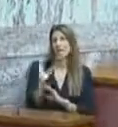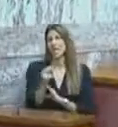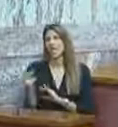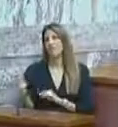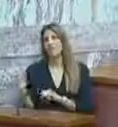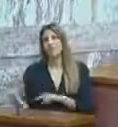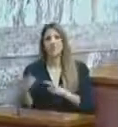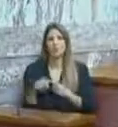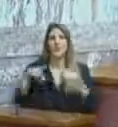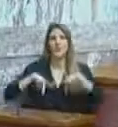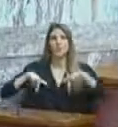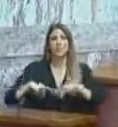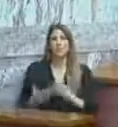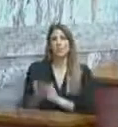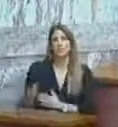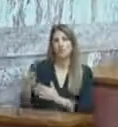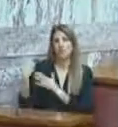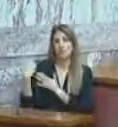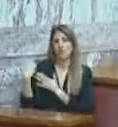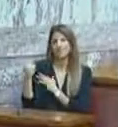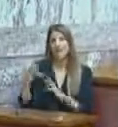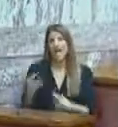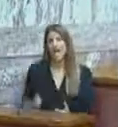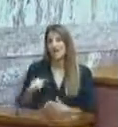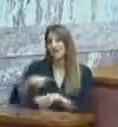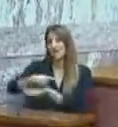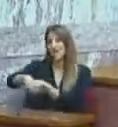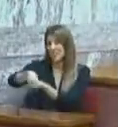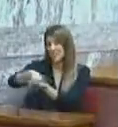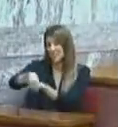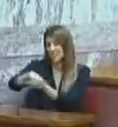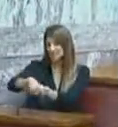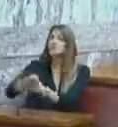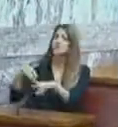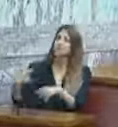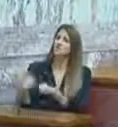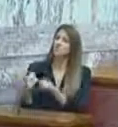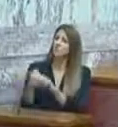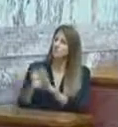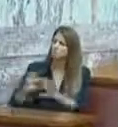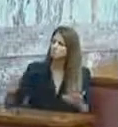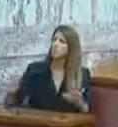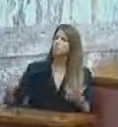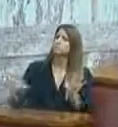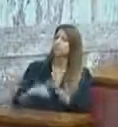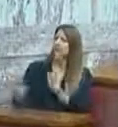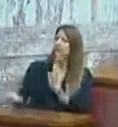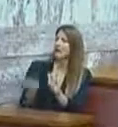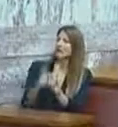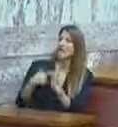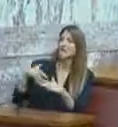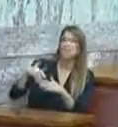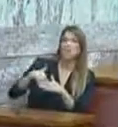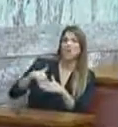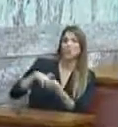το Υπουργείο Δικαιοσύνης. Άρα λοιπόν, η δικαιοσύνη έκανε τη νομική υπαγωγή όταν έστειλε σε εμάς το φάκελο